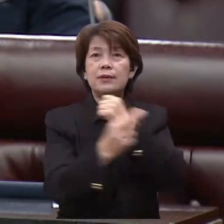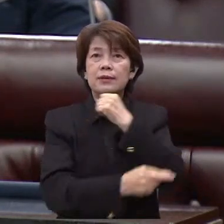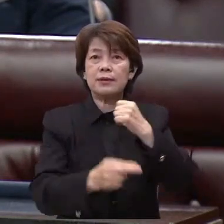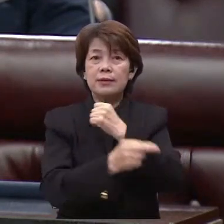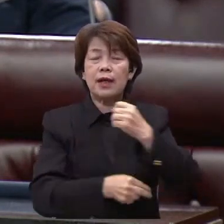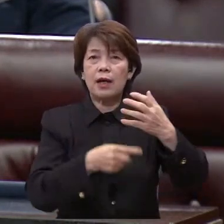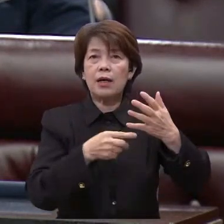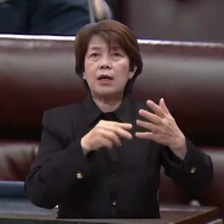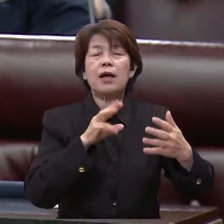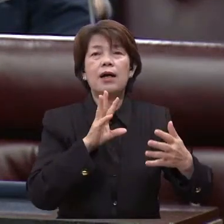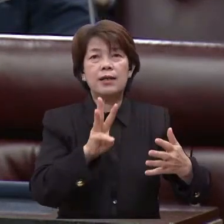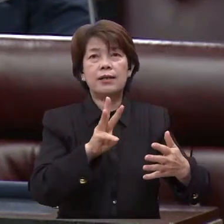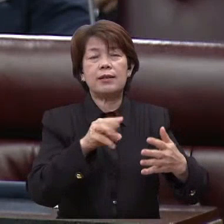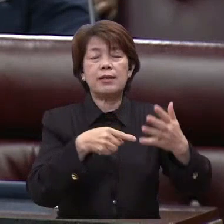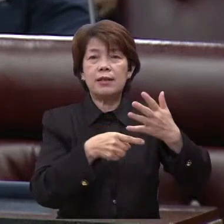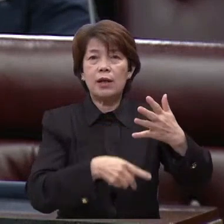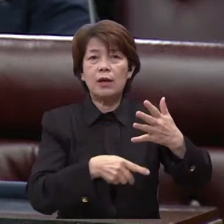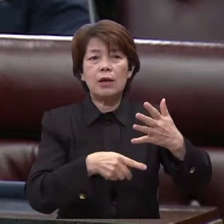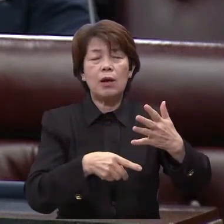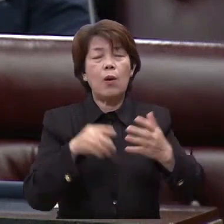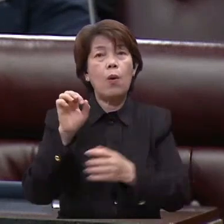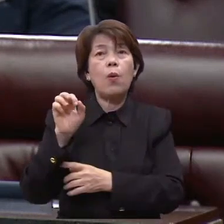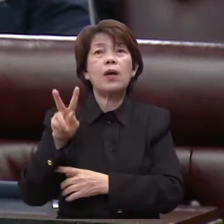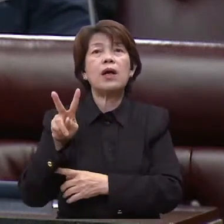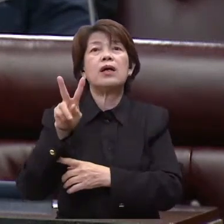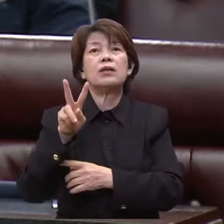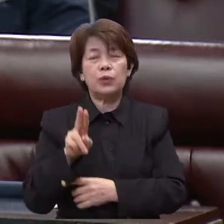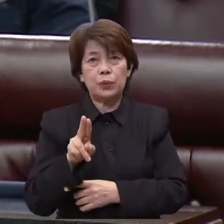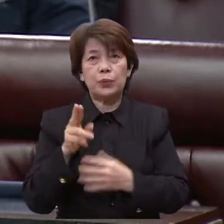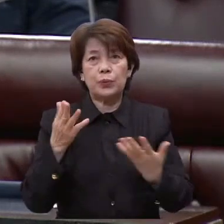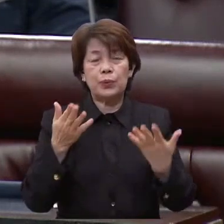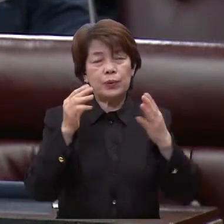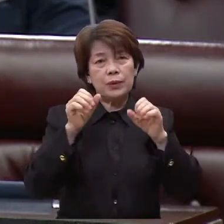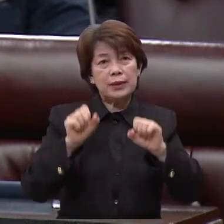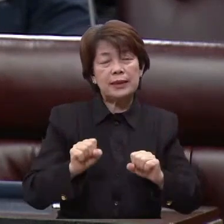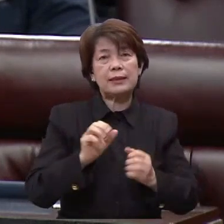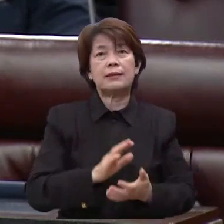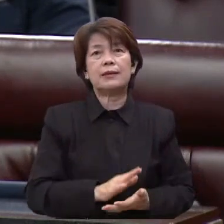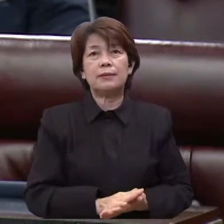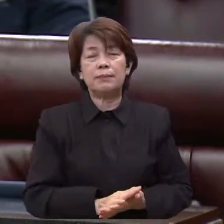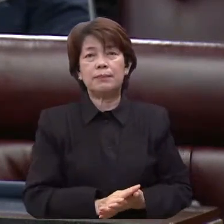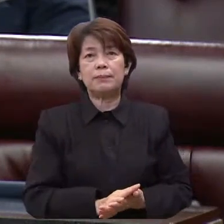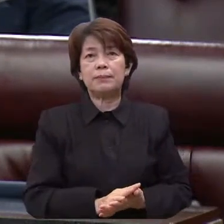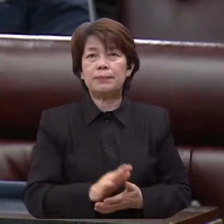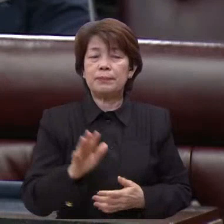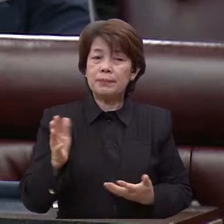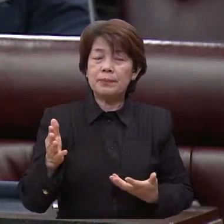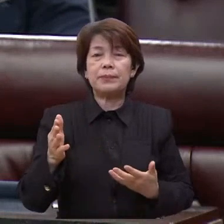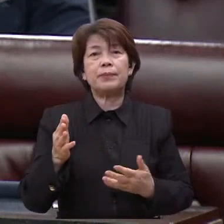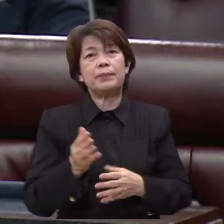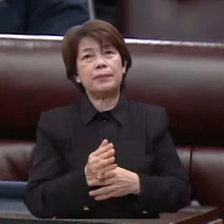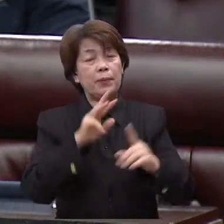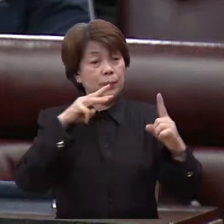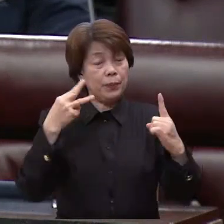keenam maklumat orang kurang upaya merangkum sistem maklumat orang-orang upaya dan juga jabatan kebajikan